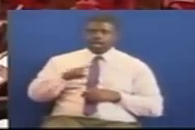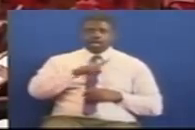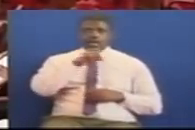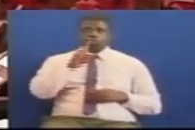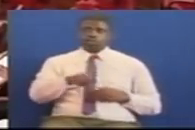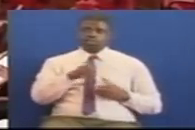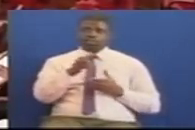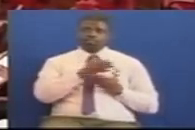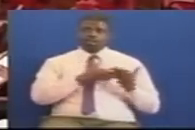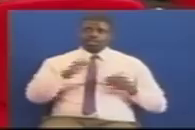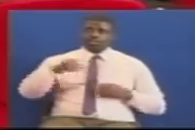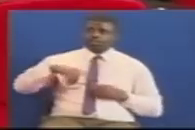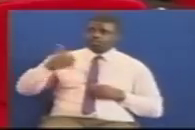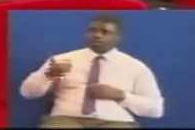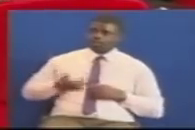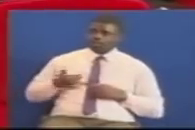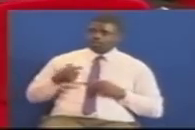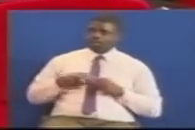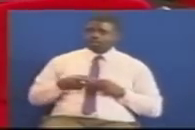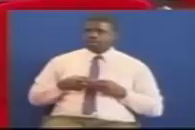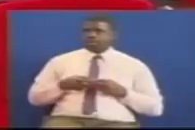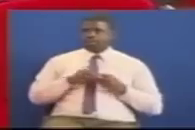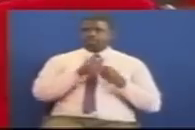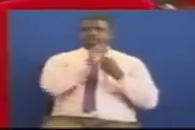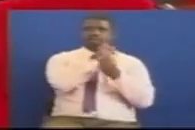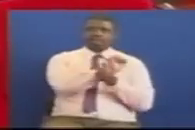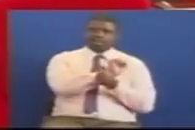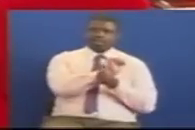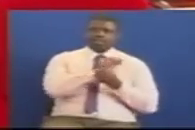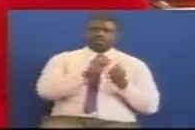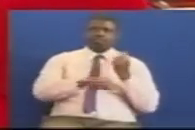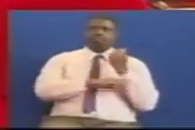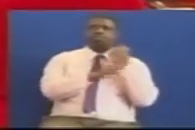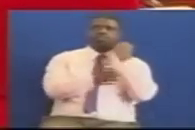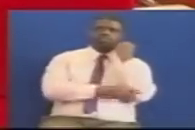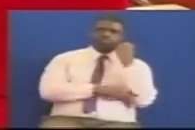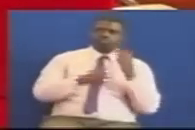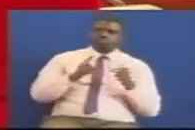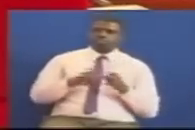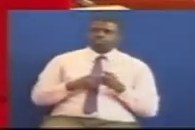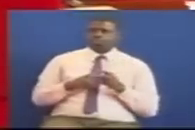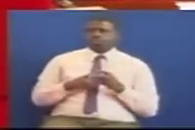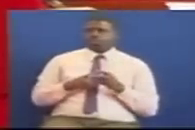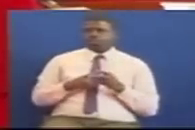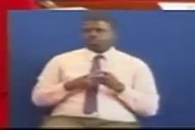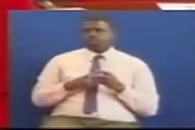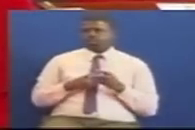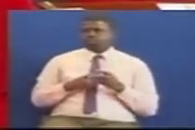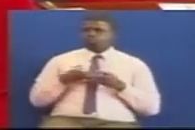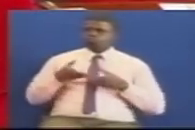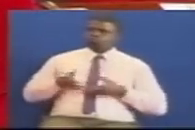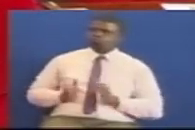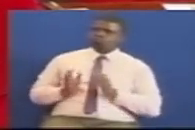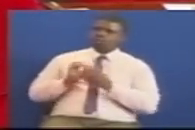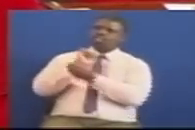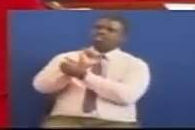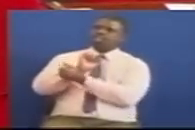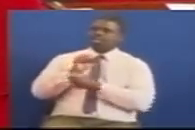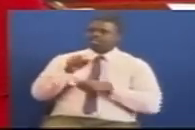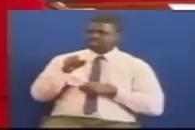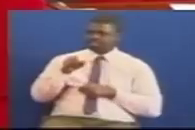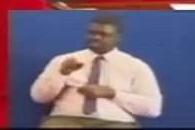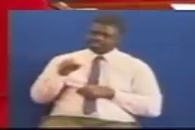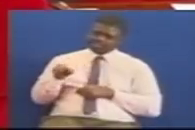baadhi ya wanawake huingia gerezani wakiwa na ujauzito na hivyo kujifungulia gerezani. Je, ni huduma